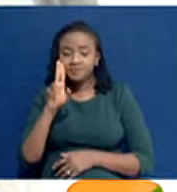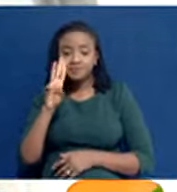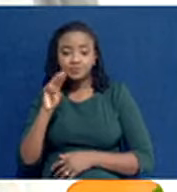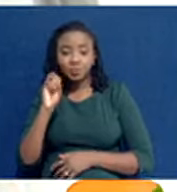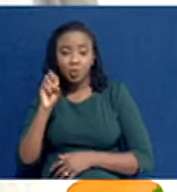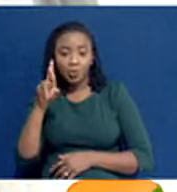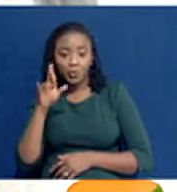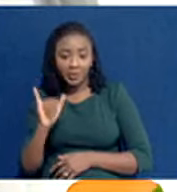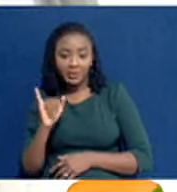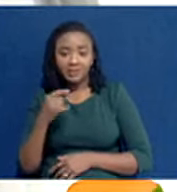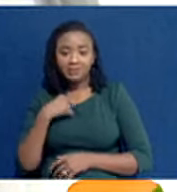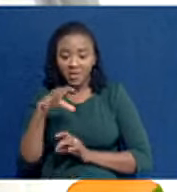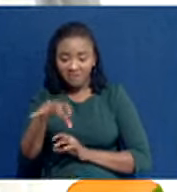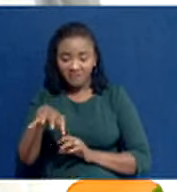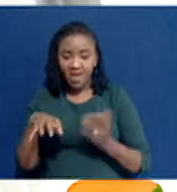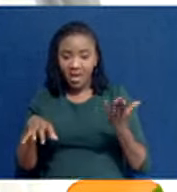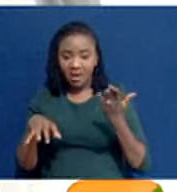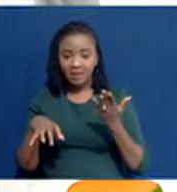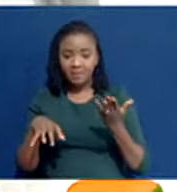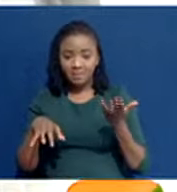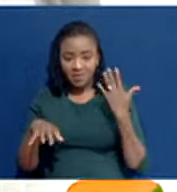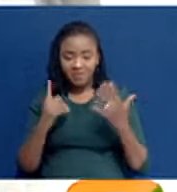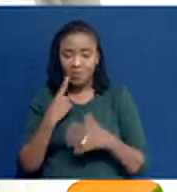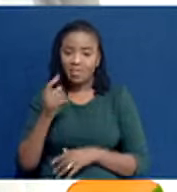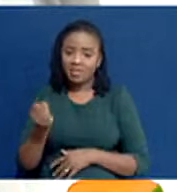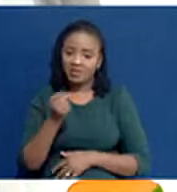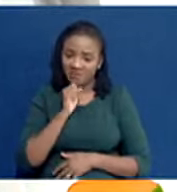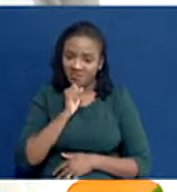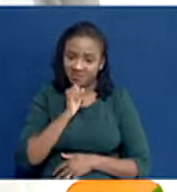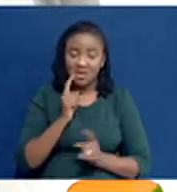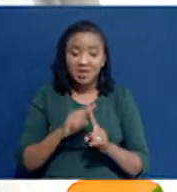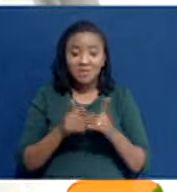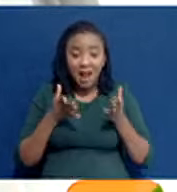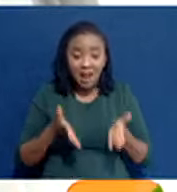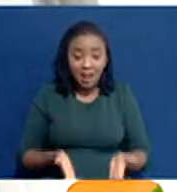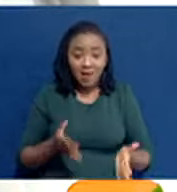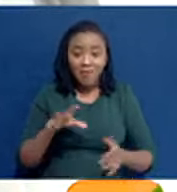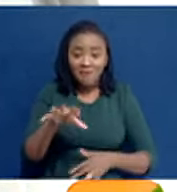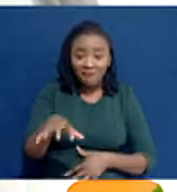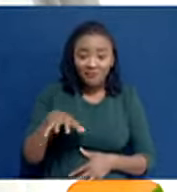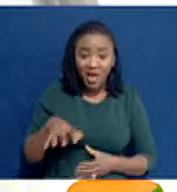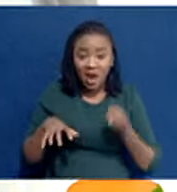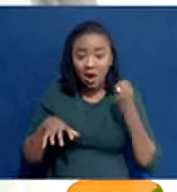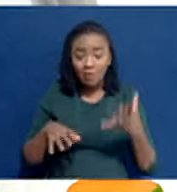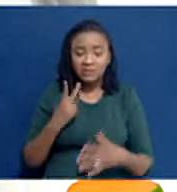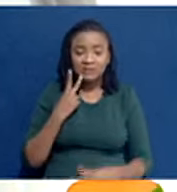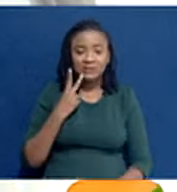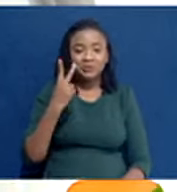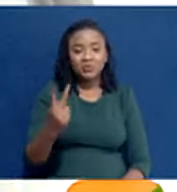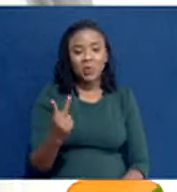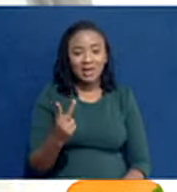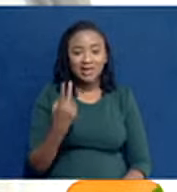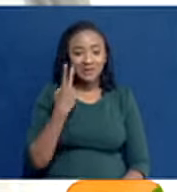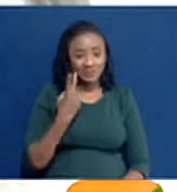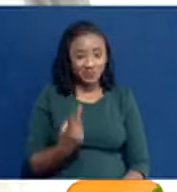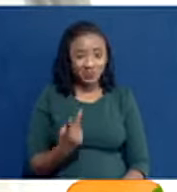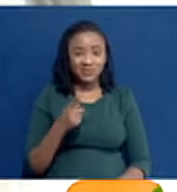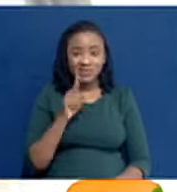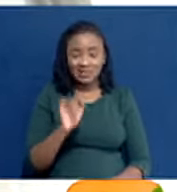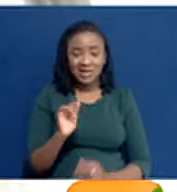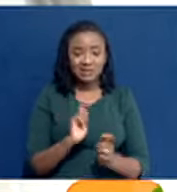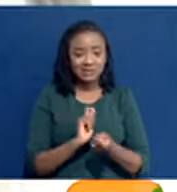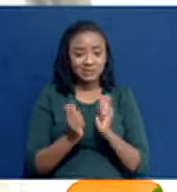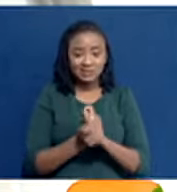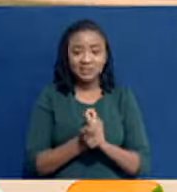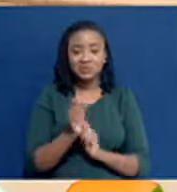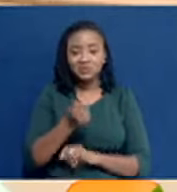tunalipa kukuja town, tulikuwa tunalipa 150, but saa hizi tunalipa 200. So sinaona kuna hiyo charge ya